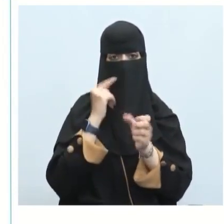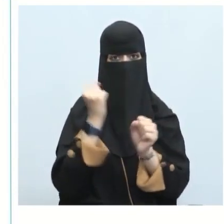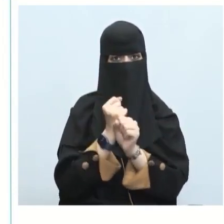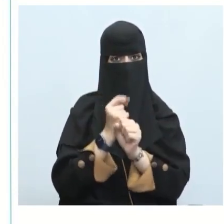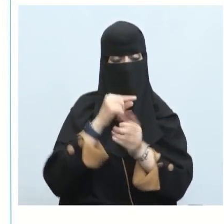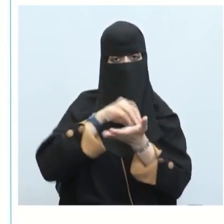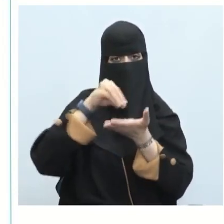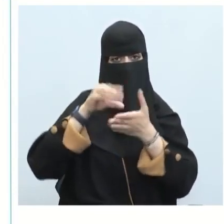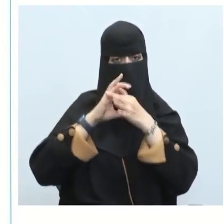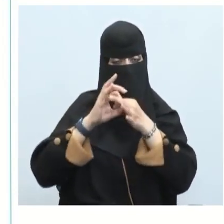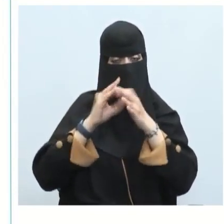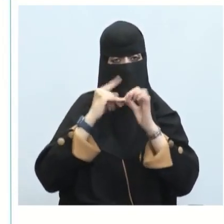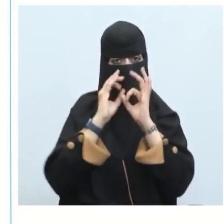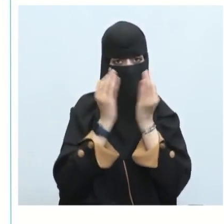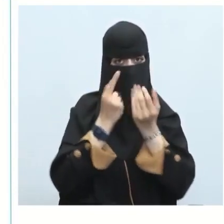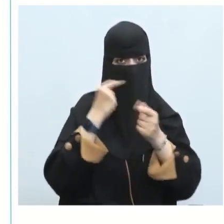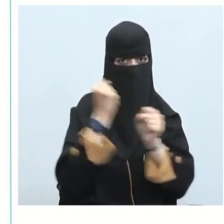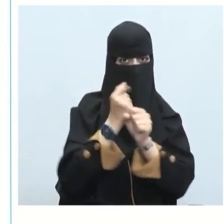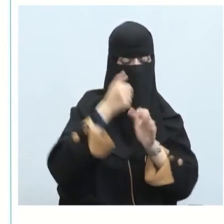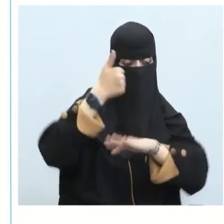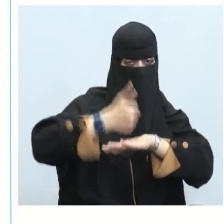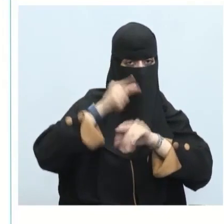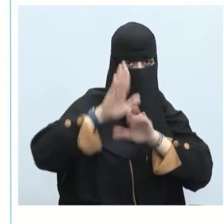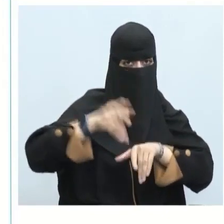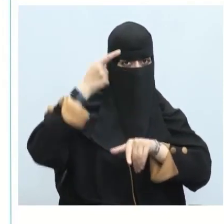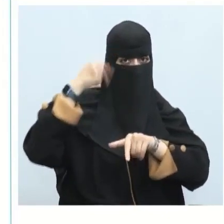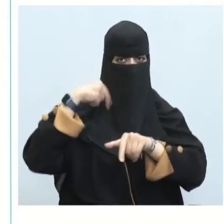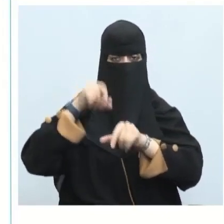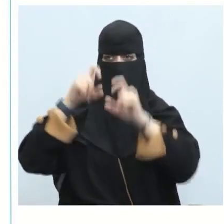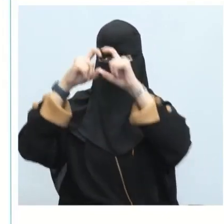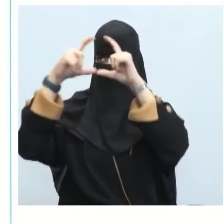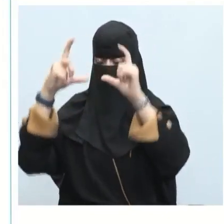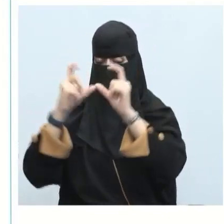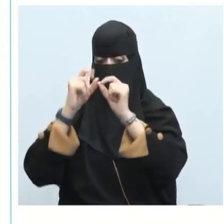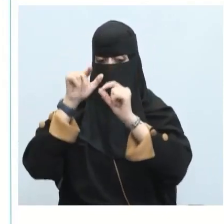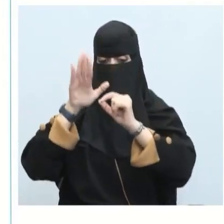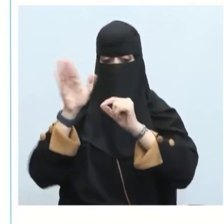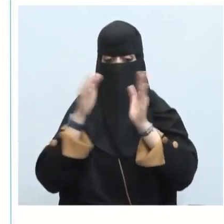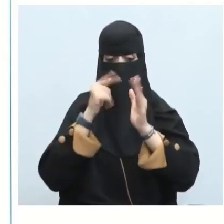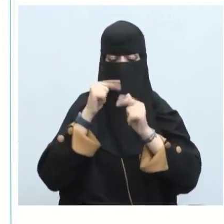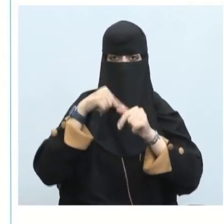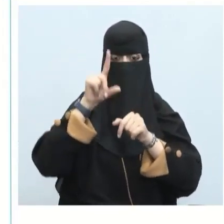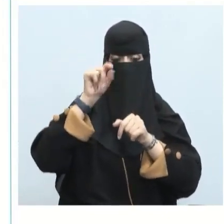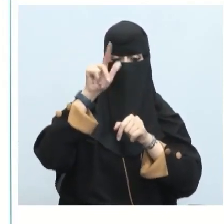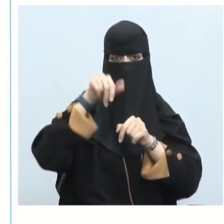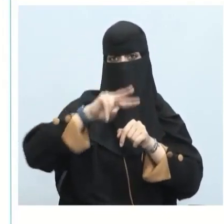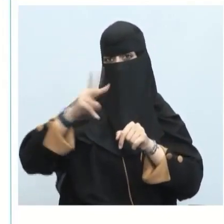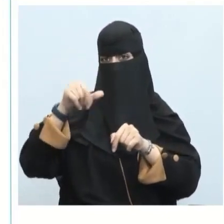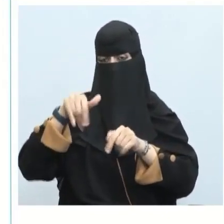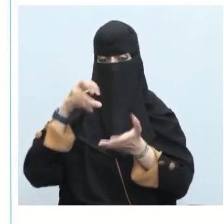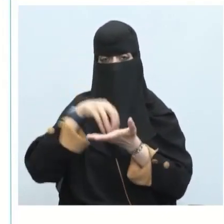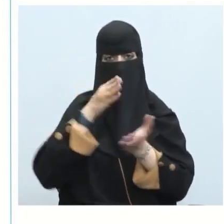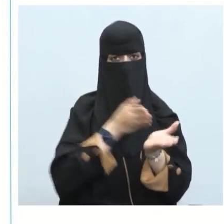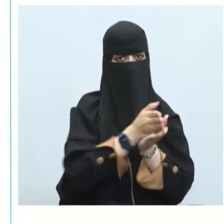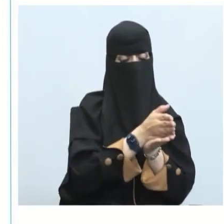تلعب وسائل التواصل الاجتماعي دورا رئيسا في معرفه العلامه التجاريه وتمييزها عن غيرها في